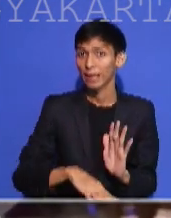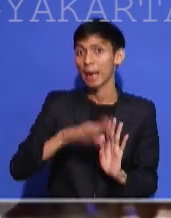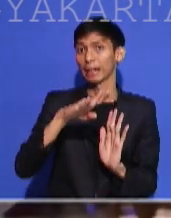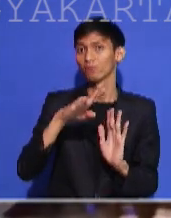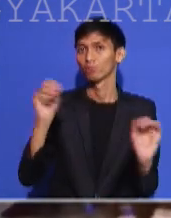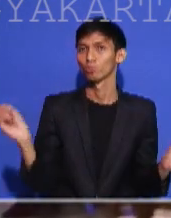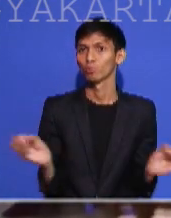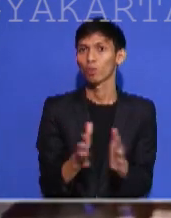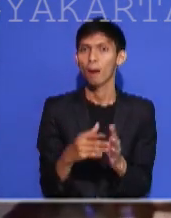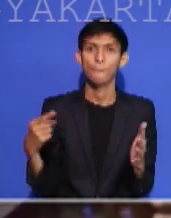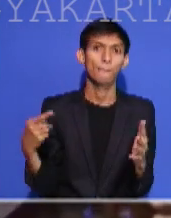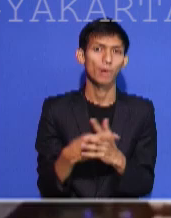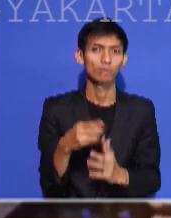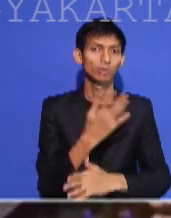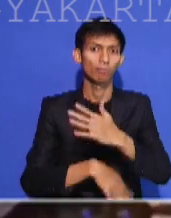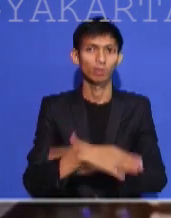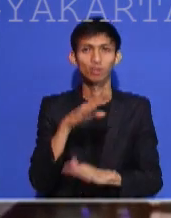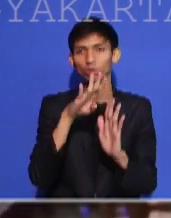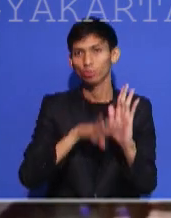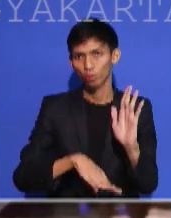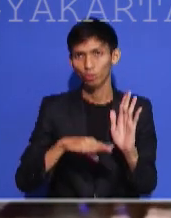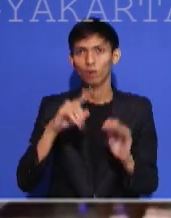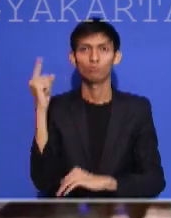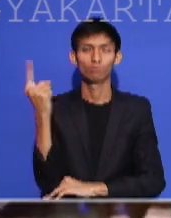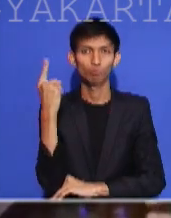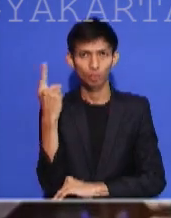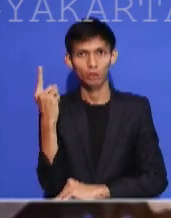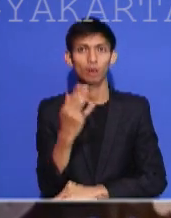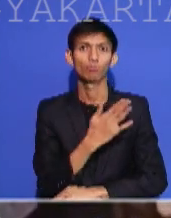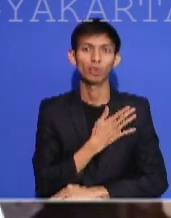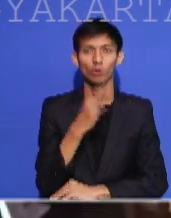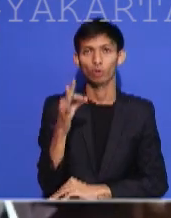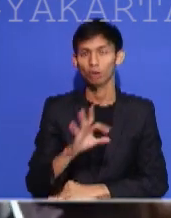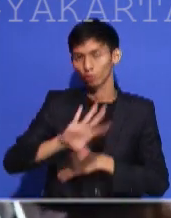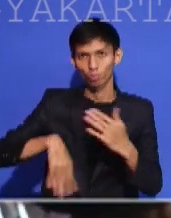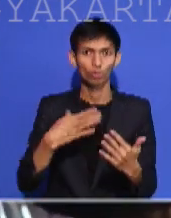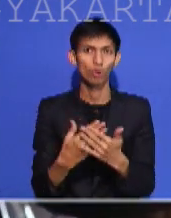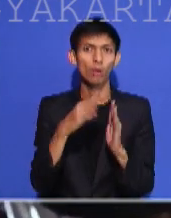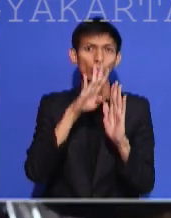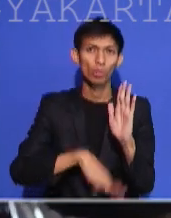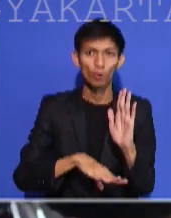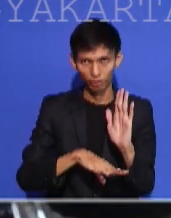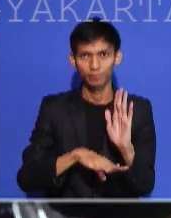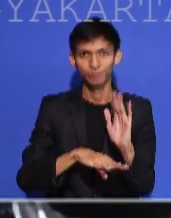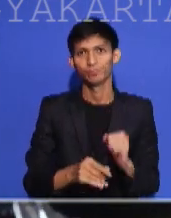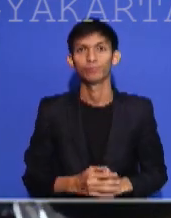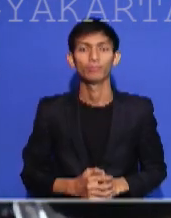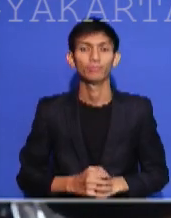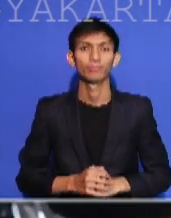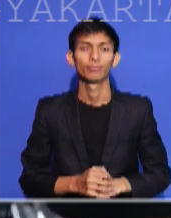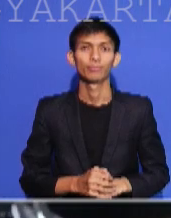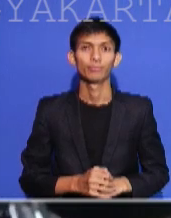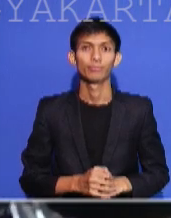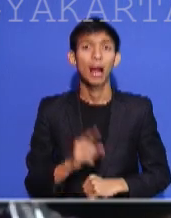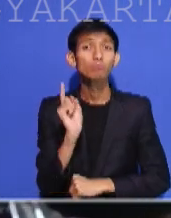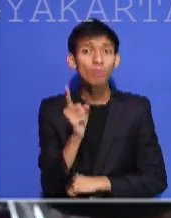Sekarang turun di tingkat nasional maupun kabupaten kota semuanya turun bukan itu sebabnya dua